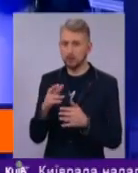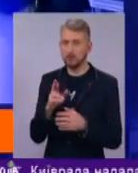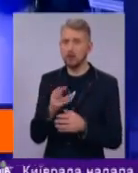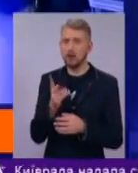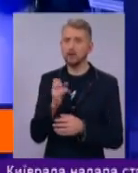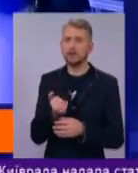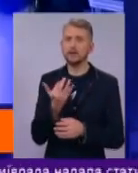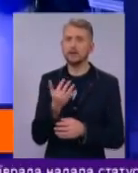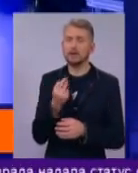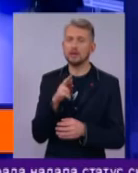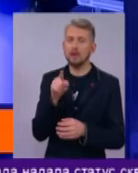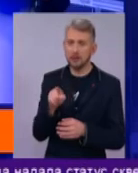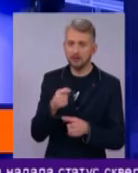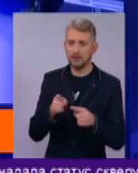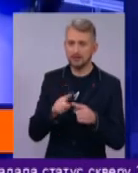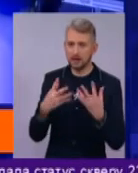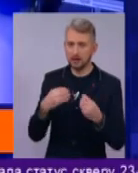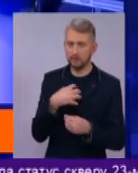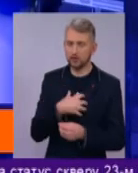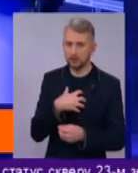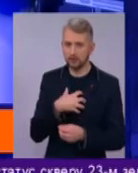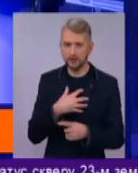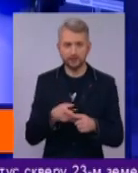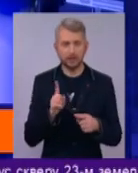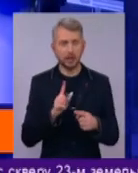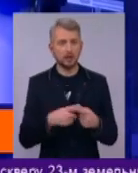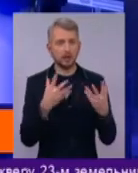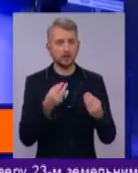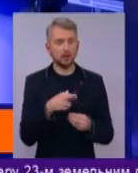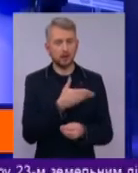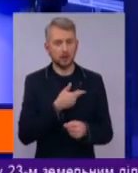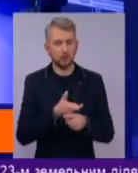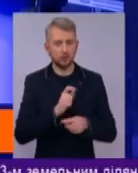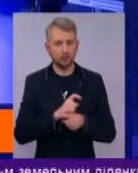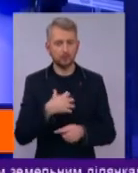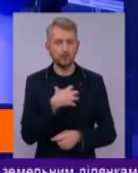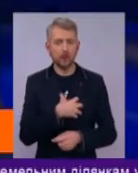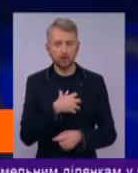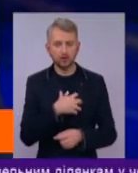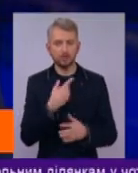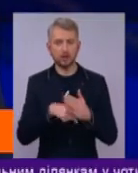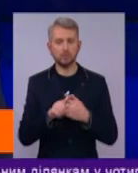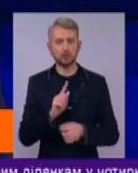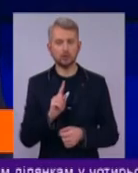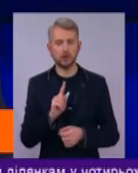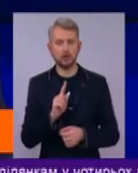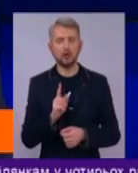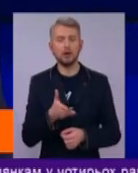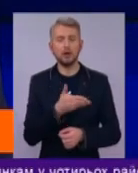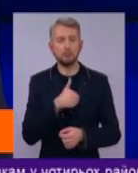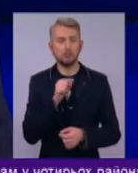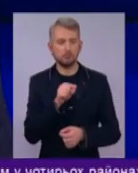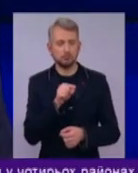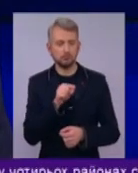вас цей день є знаковим. Цей день для нас дуже важливий, тому що ми його